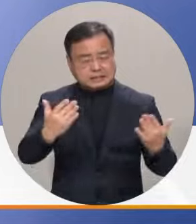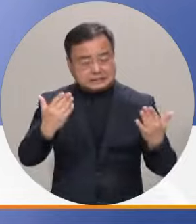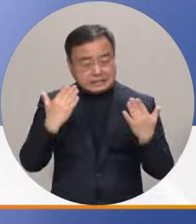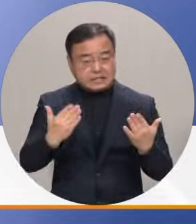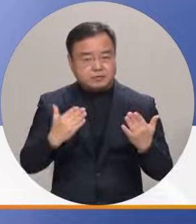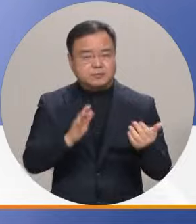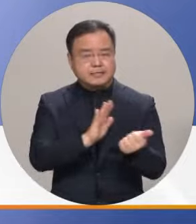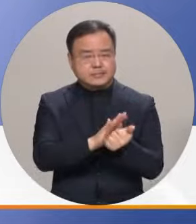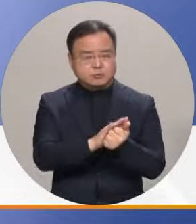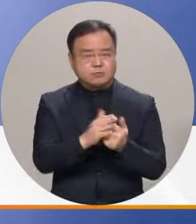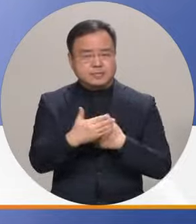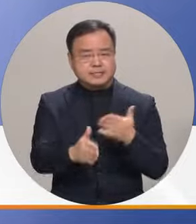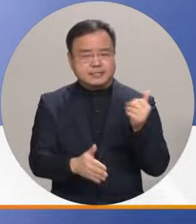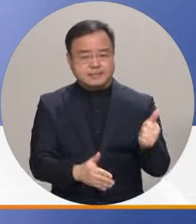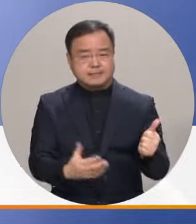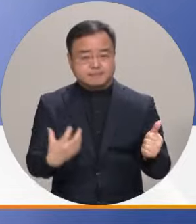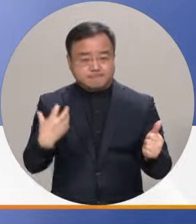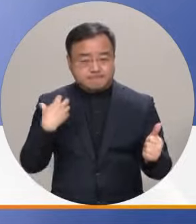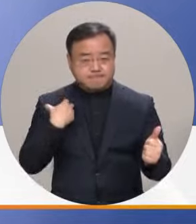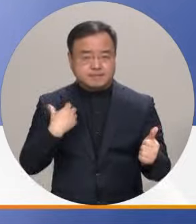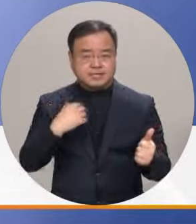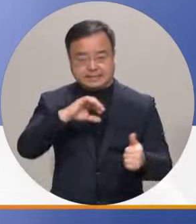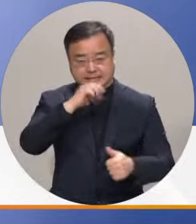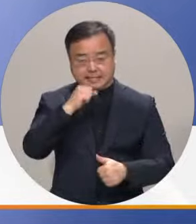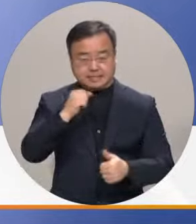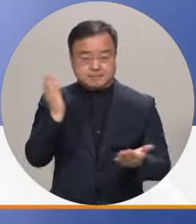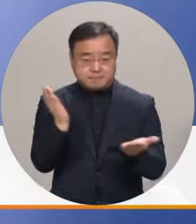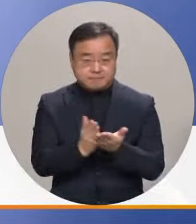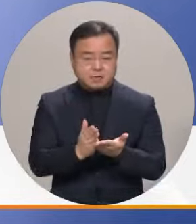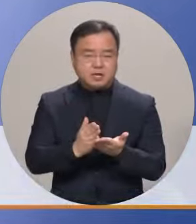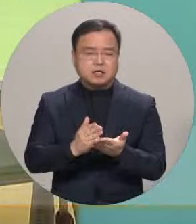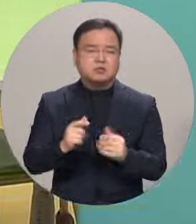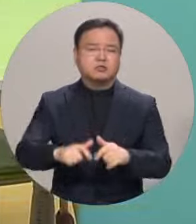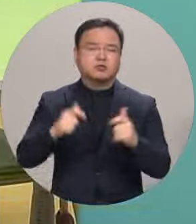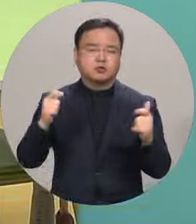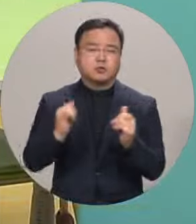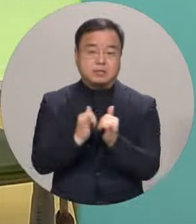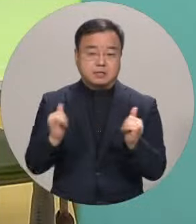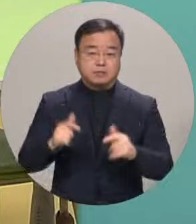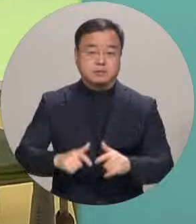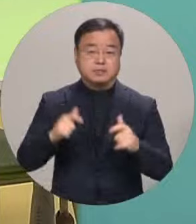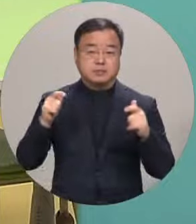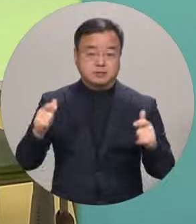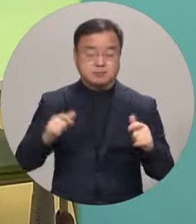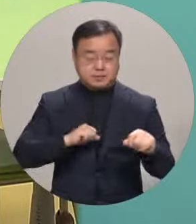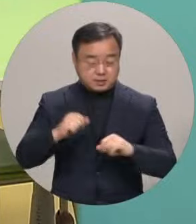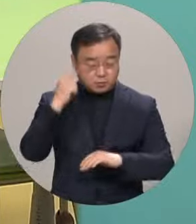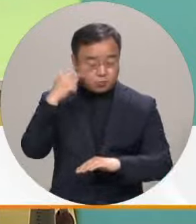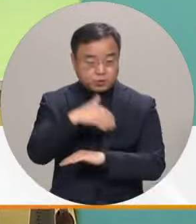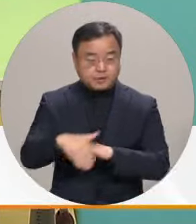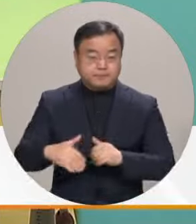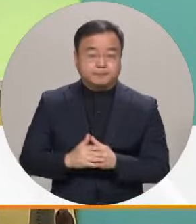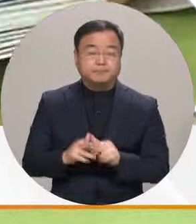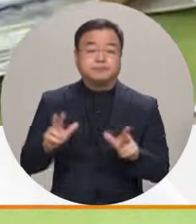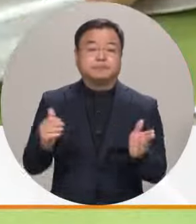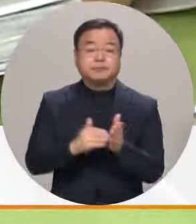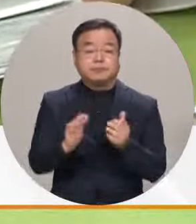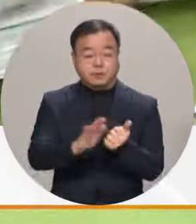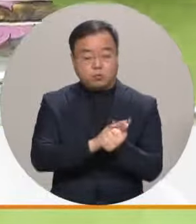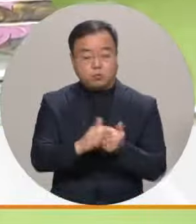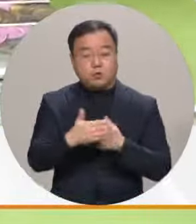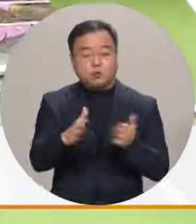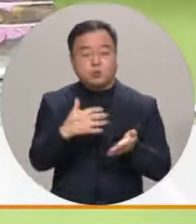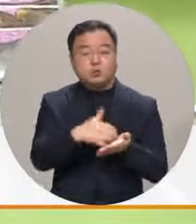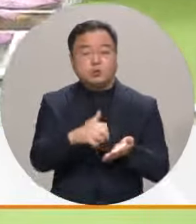위한 예산 정액과 인력 정원을 함께 추진하겠습니다 이밖에 기존 돌봄 교실 수를 200개 더